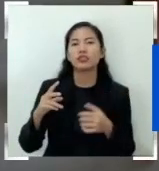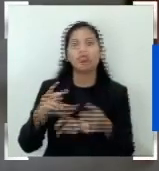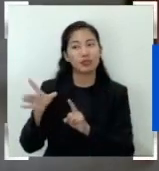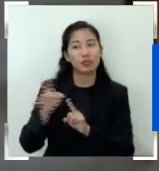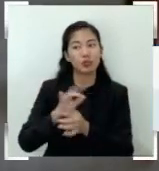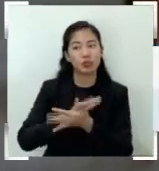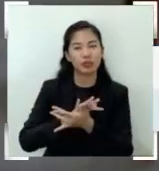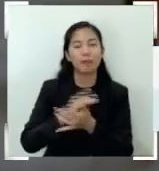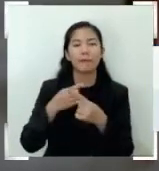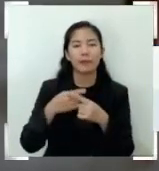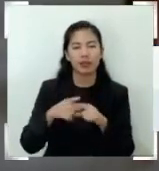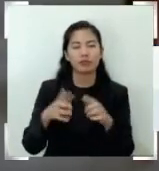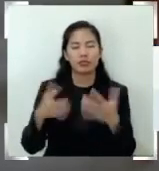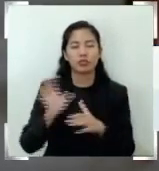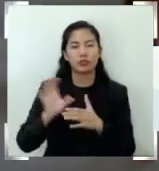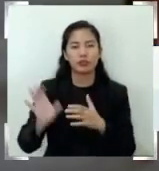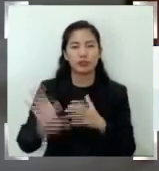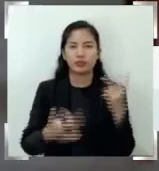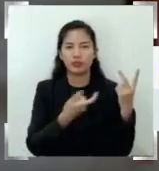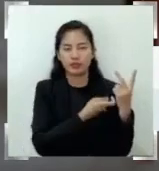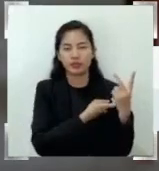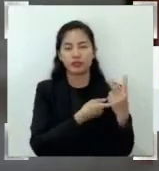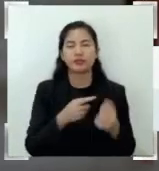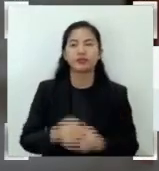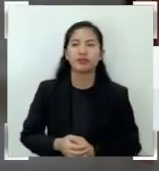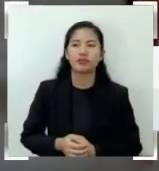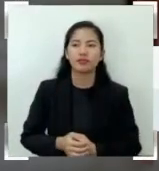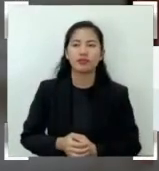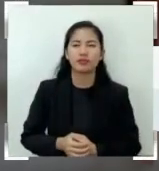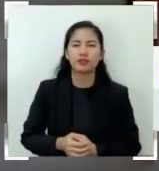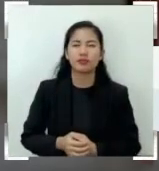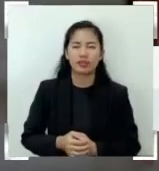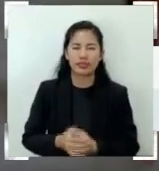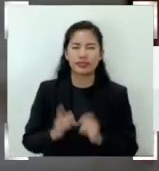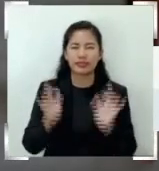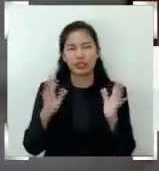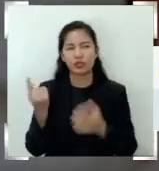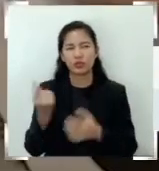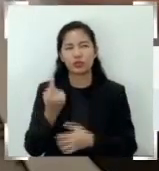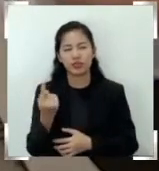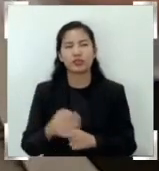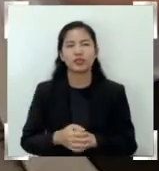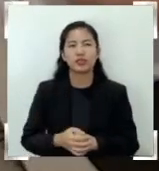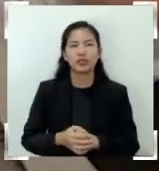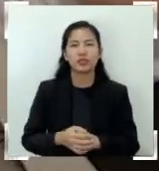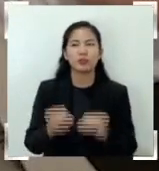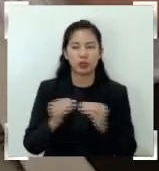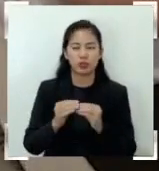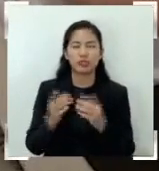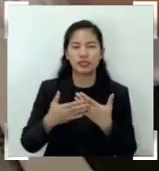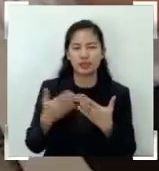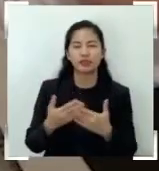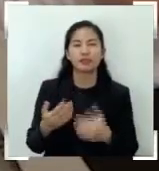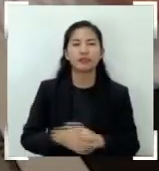fully vaccinated din. Ang minor symptoms lang, mas magaan yung pakiramdam ko. Sa pinakahuling